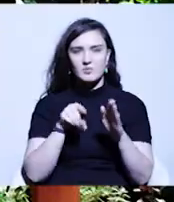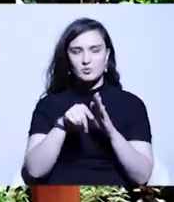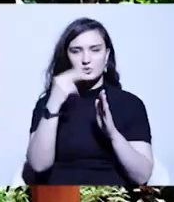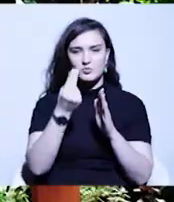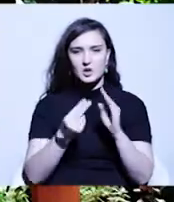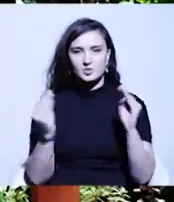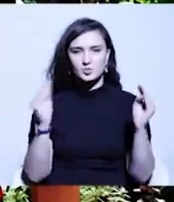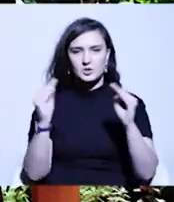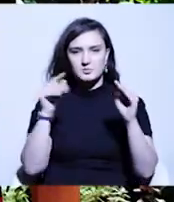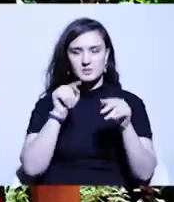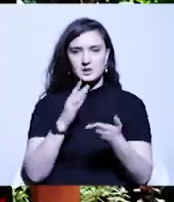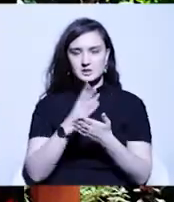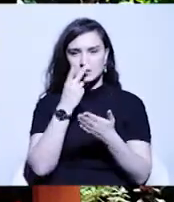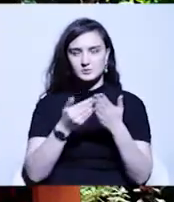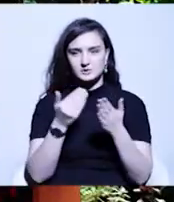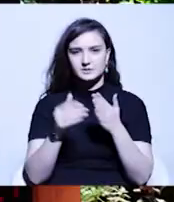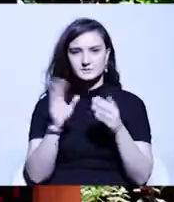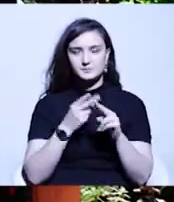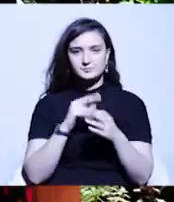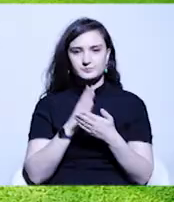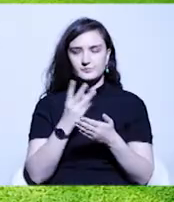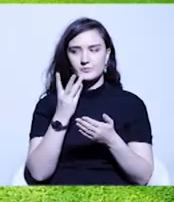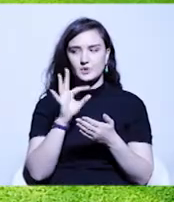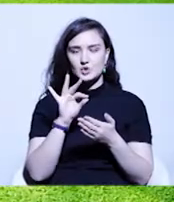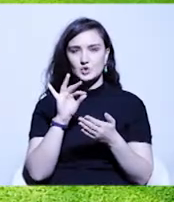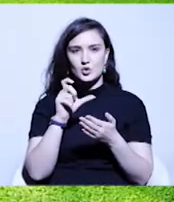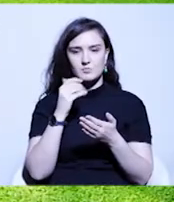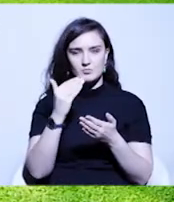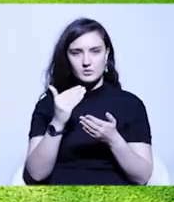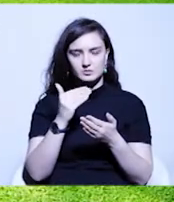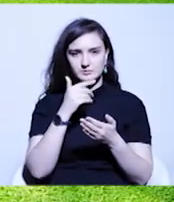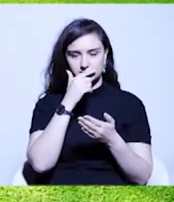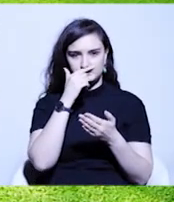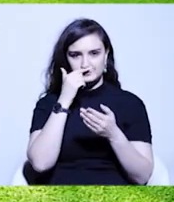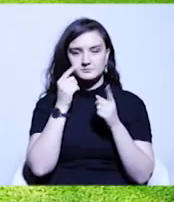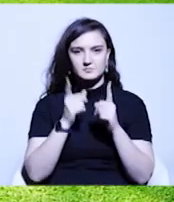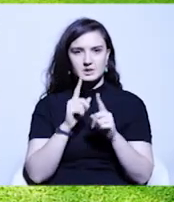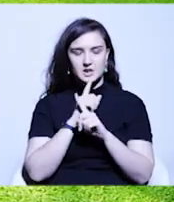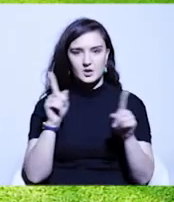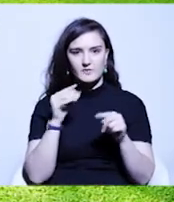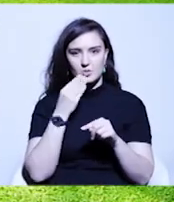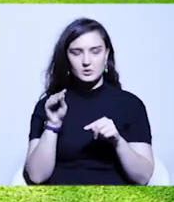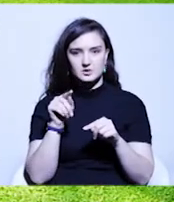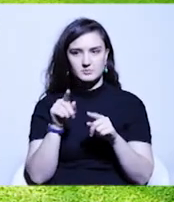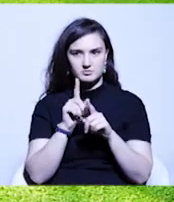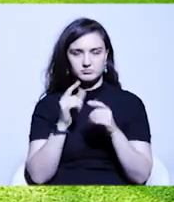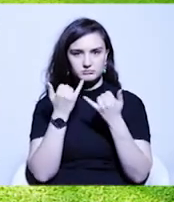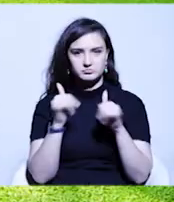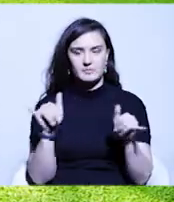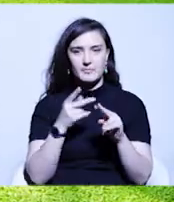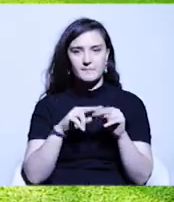მოხატულობები, რომელიც აქ არის წარმოდგენილი. ეს არის შოვეს გამოქვაბული, რომელიც მართლაც გვაოცებს